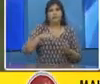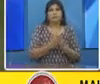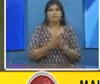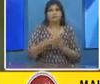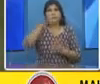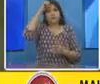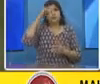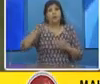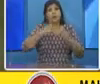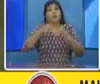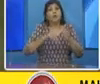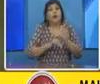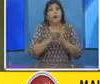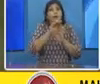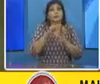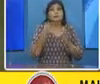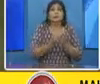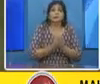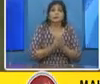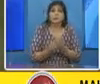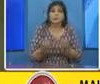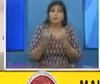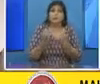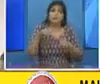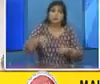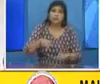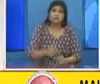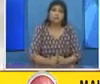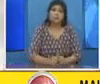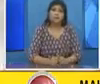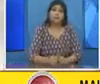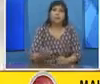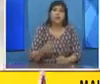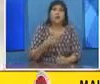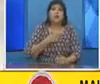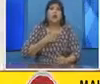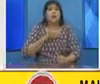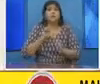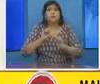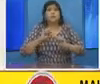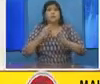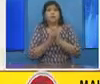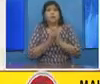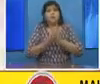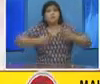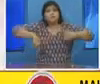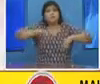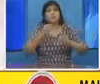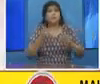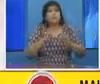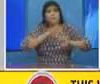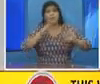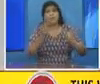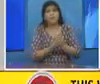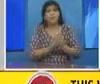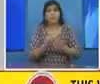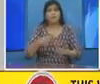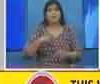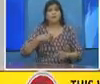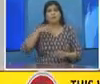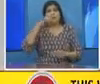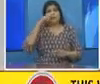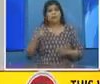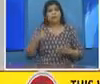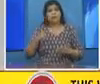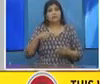देश और अधिक सक्षम बने, देश आत्मनिर्भर बने। यही हमारे शहीदों